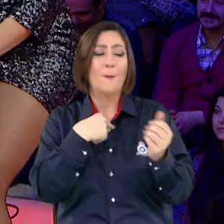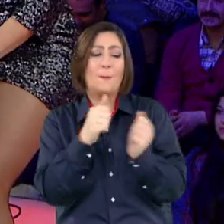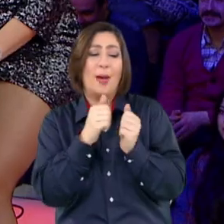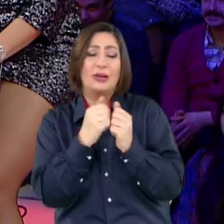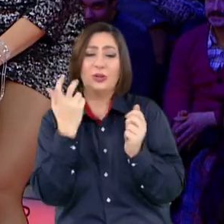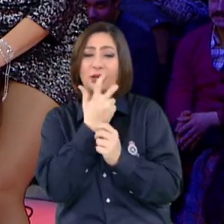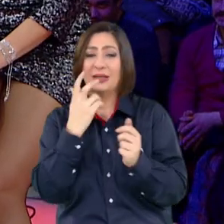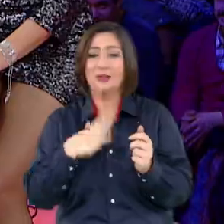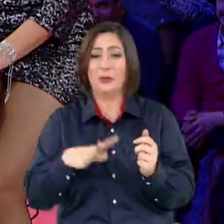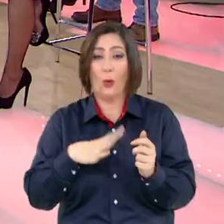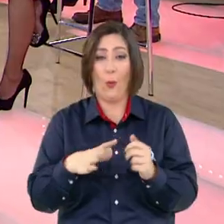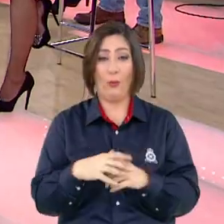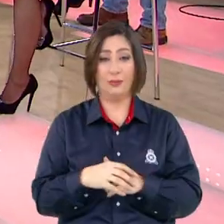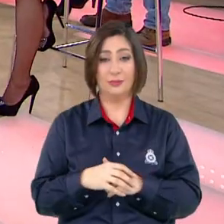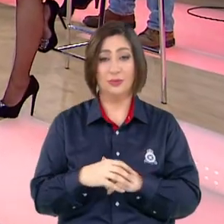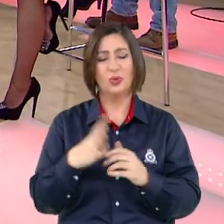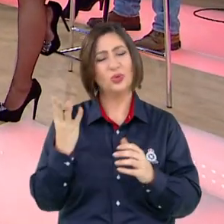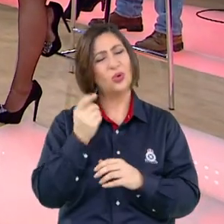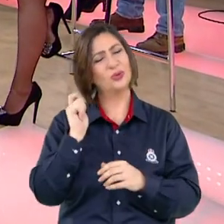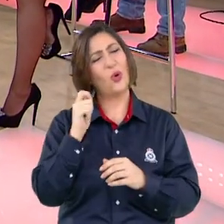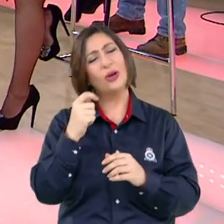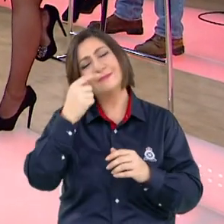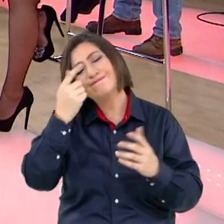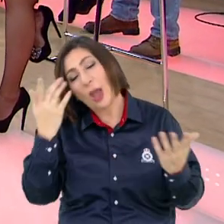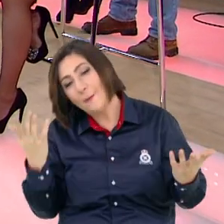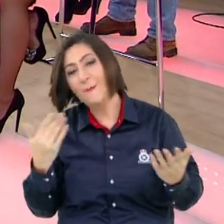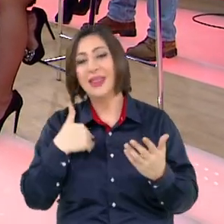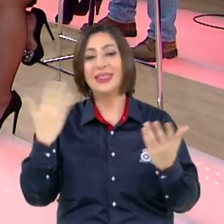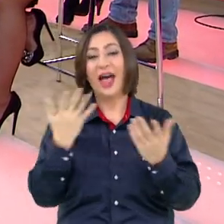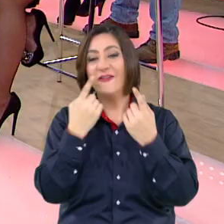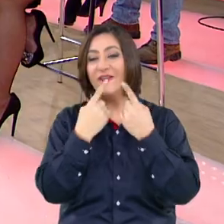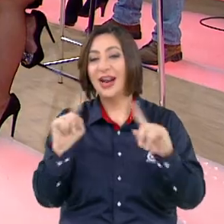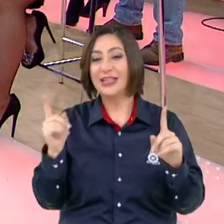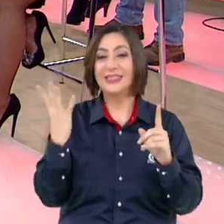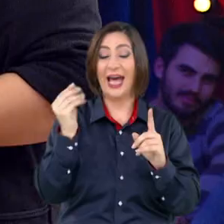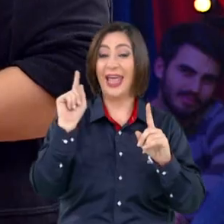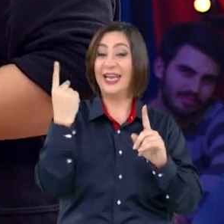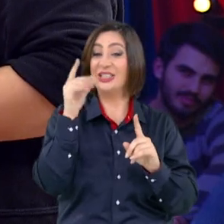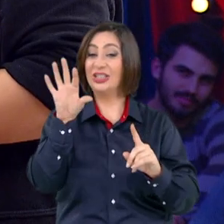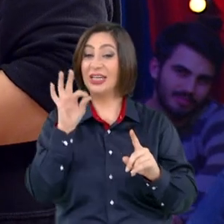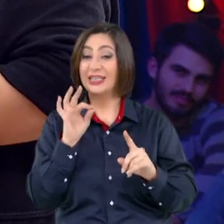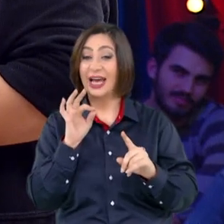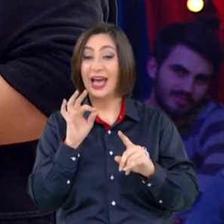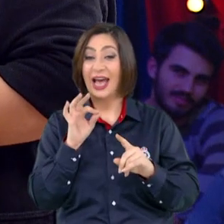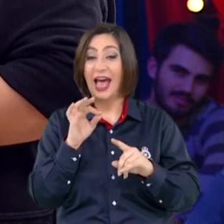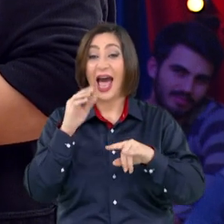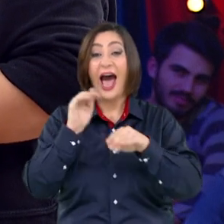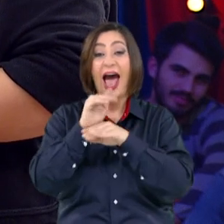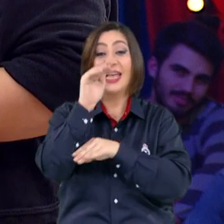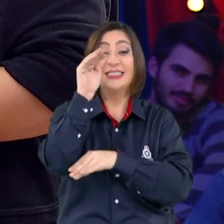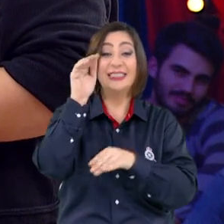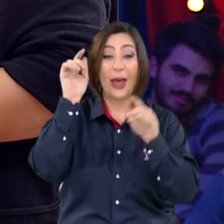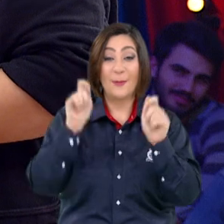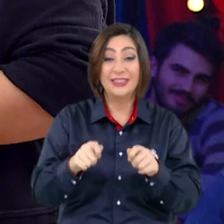istiyorum onunla. Tarkan'la evet. Düet. Çok zor ihtimal. Evet. Ben daha farklı yani böyle ilgi çekici. Hayatın atası yaparsın